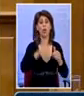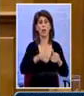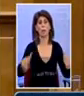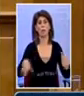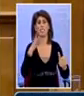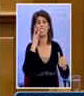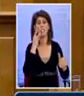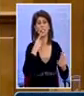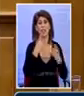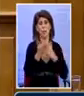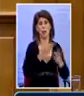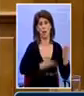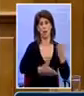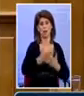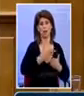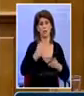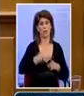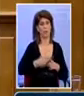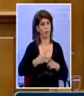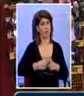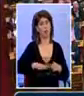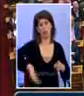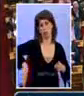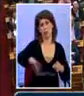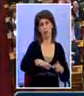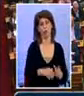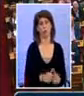σκληρή διαπραγμάτευση για τη χώρα και το λαό μας.